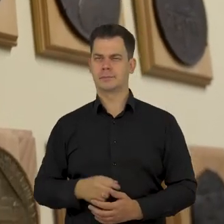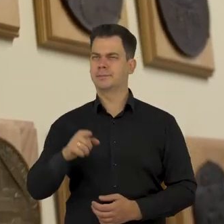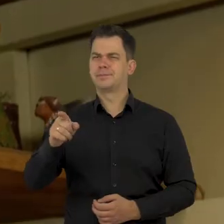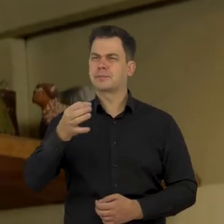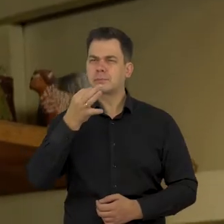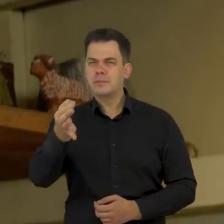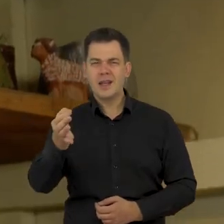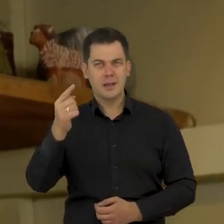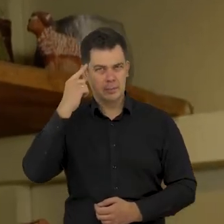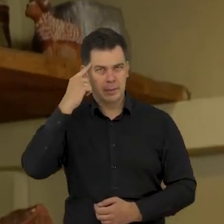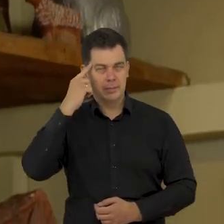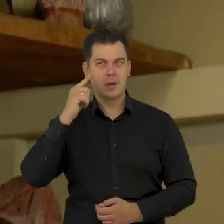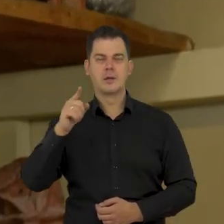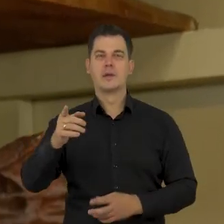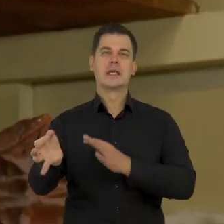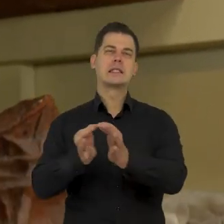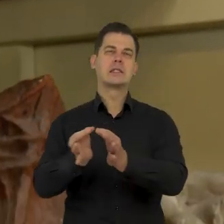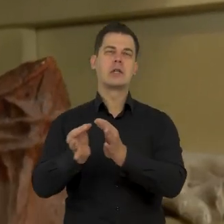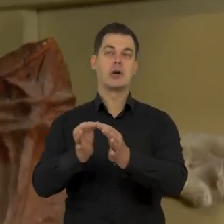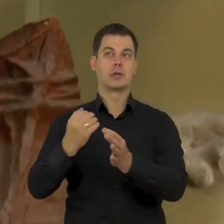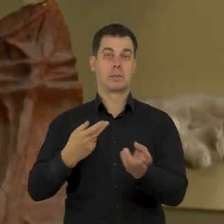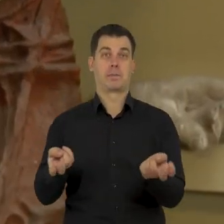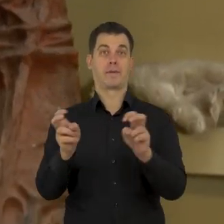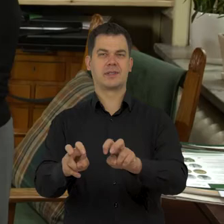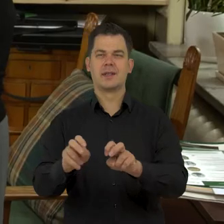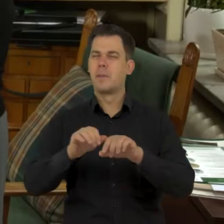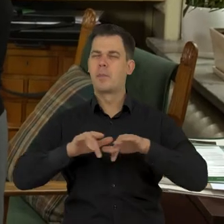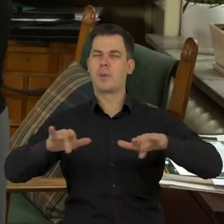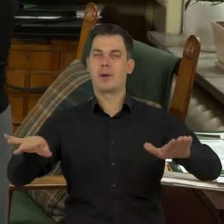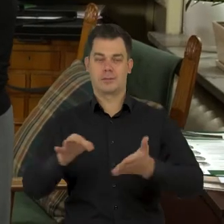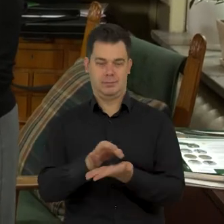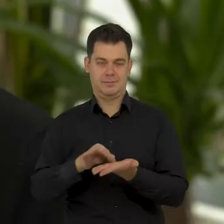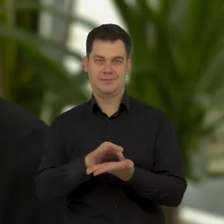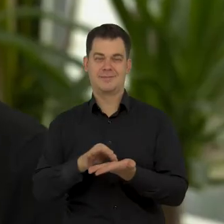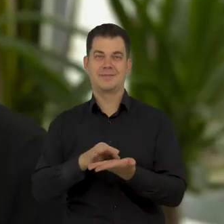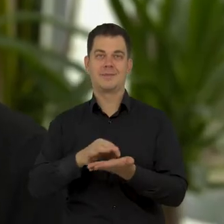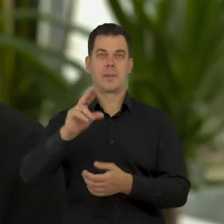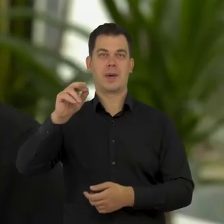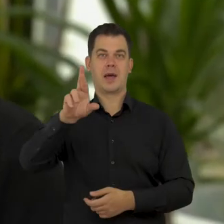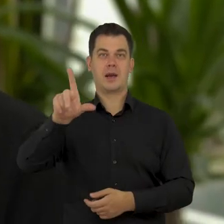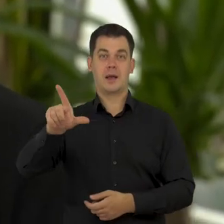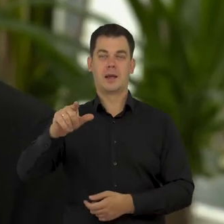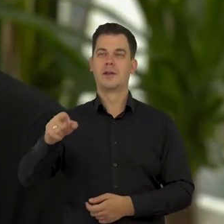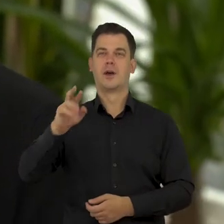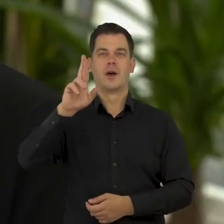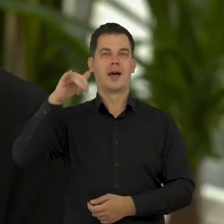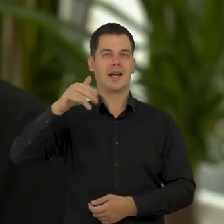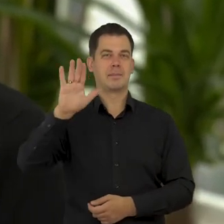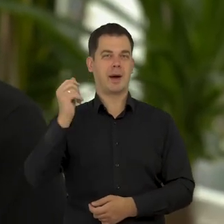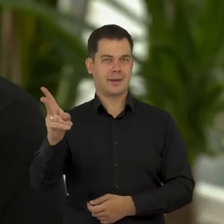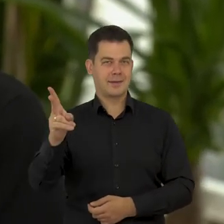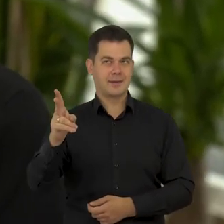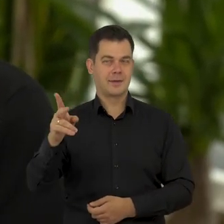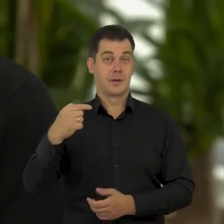Jak pamięta pani historię powstania najpopularniejszej monety z czasów PRL? Anna Rudzka, córka projektanta. Tak.